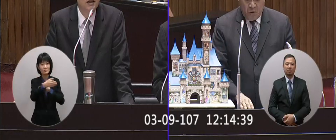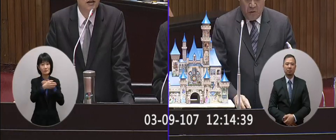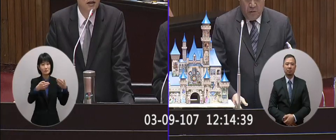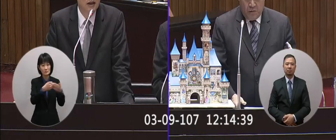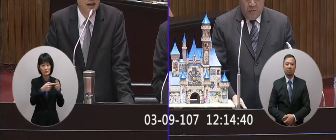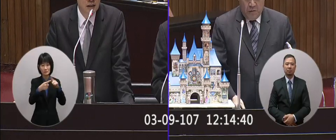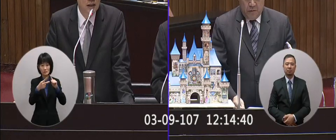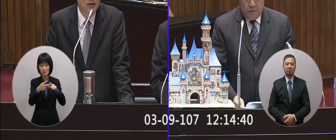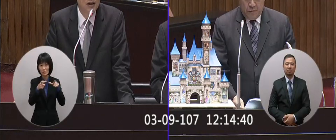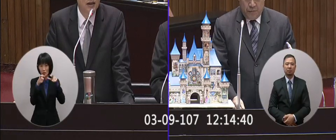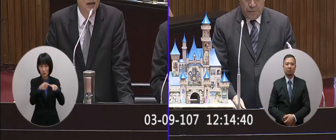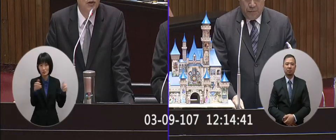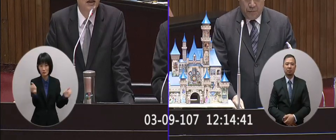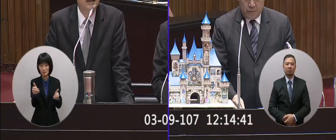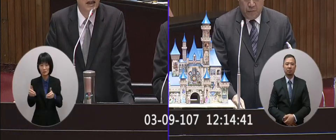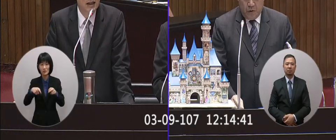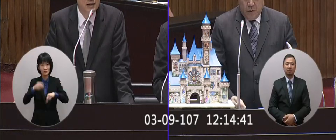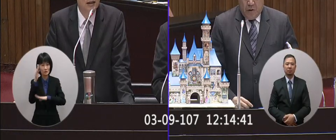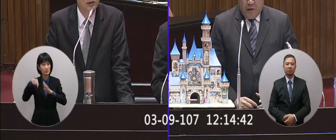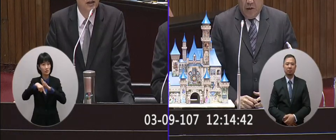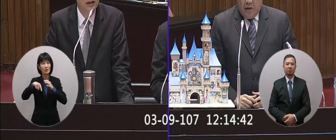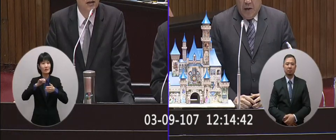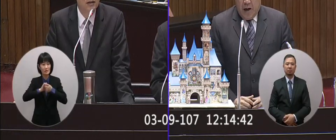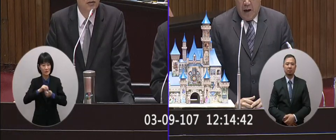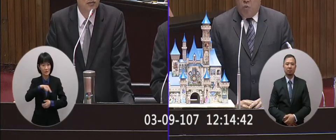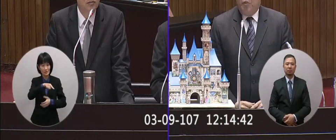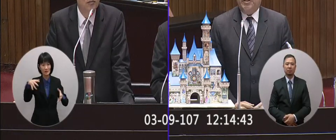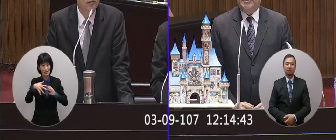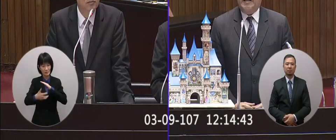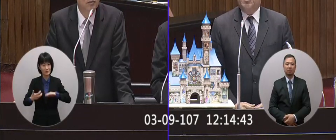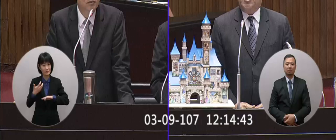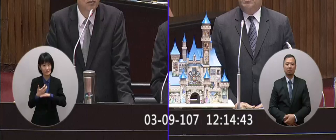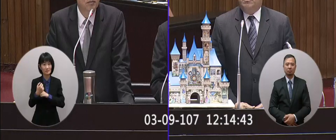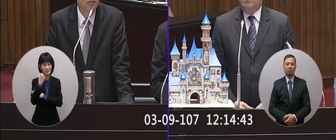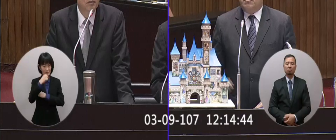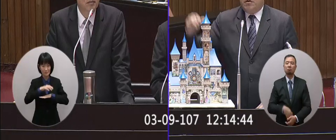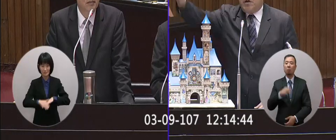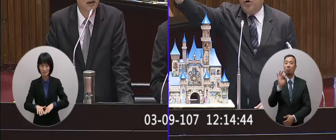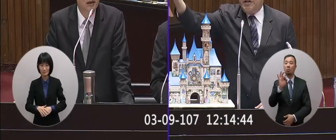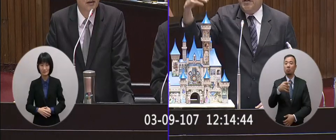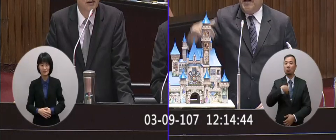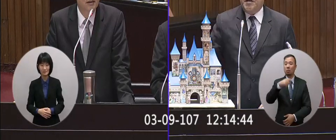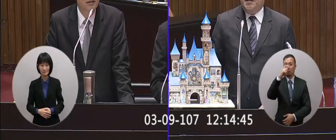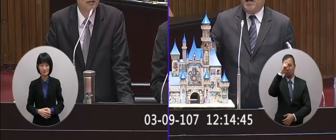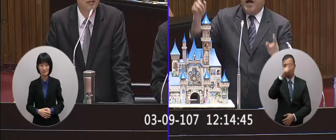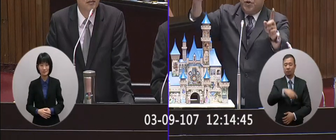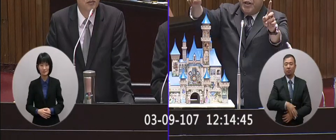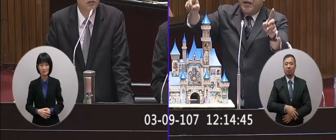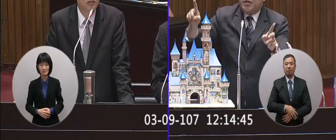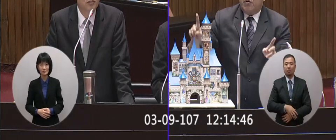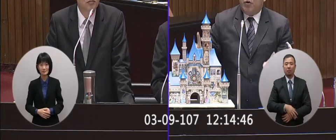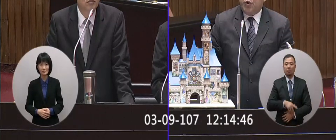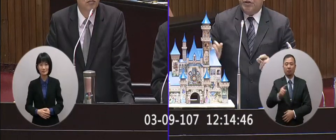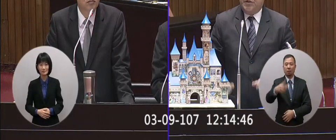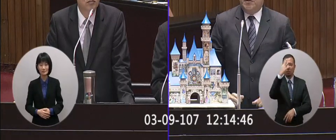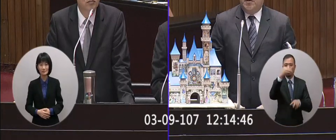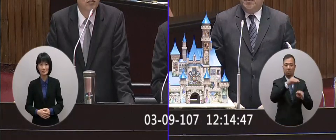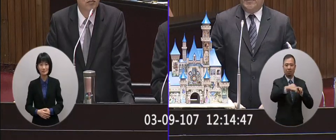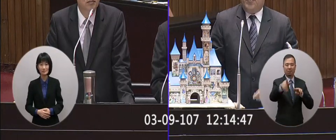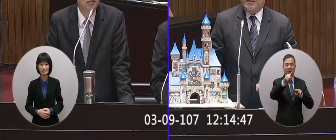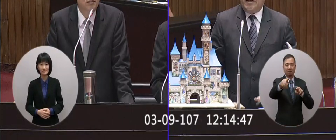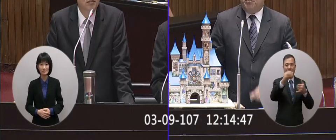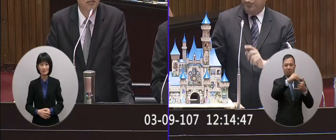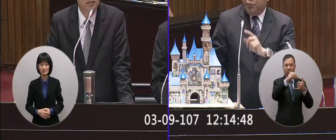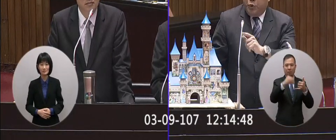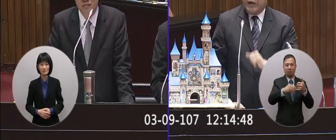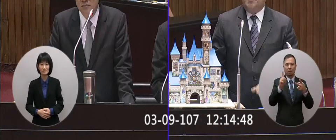共建设啊，行政院呢一定会跟大家一起努力。 好，我们期待的是高铁的南延，还有这两条高雄捷运。